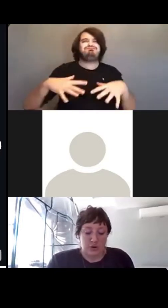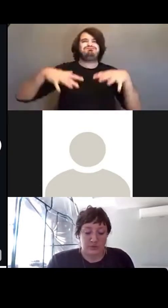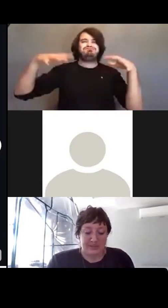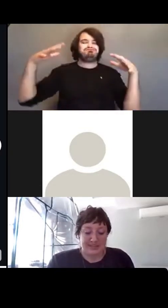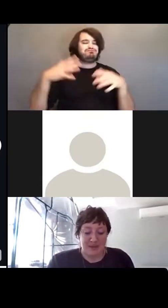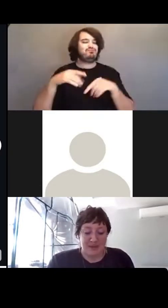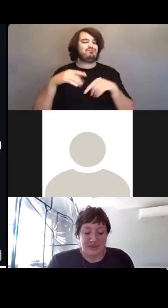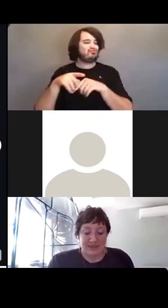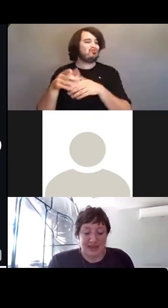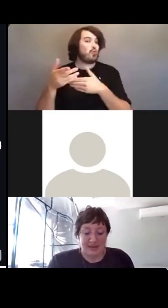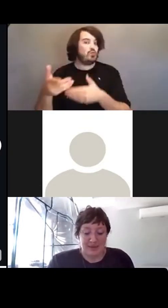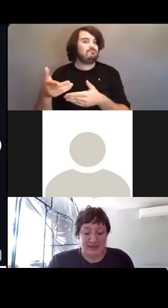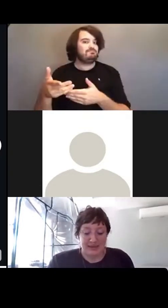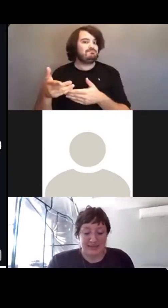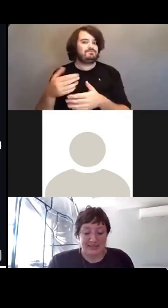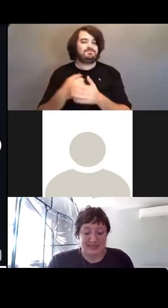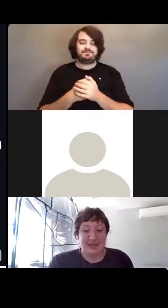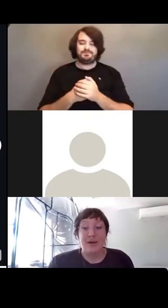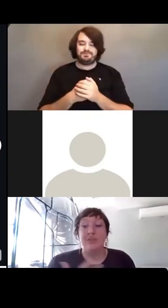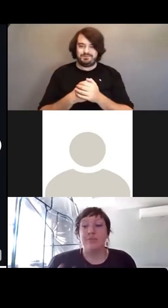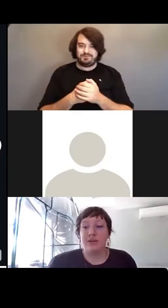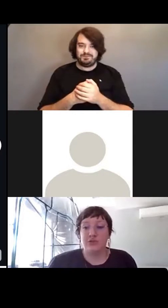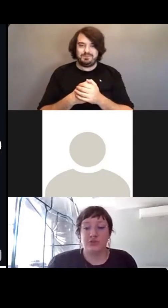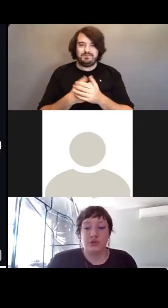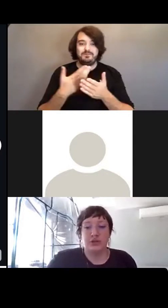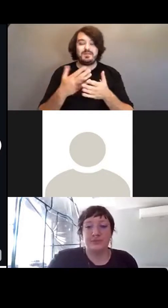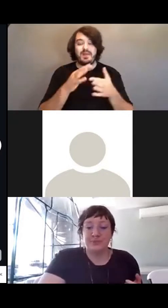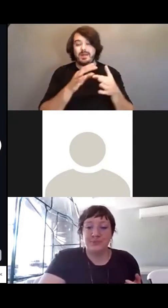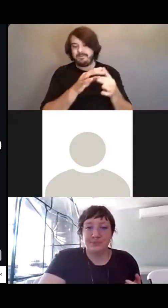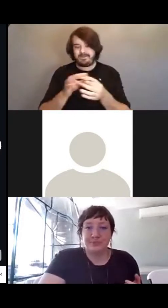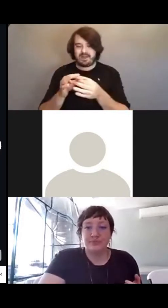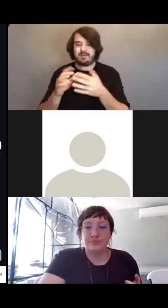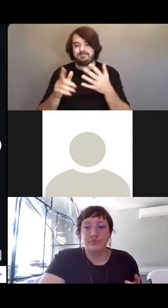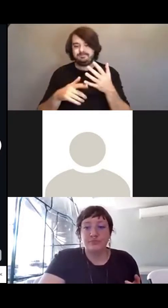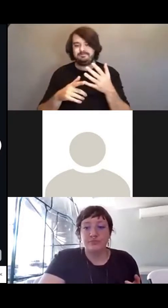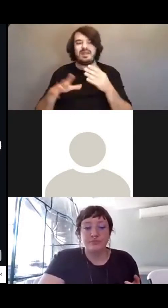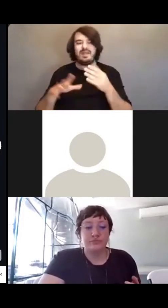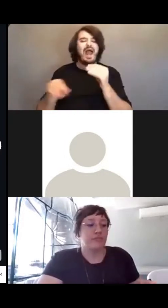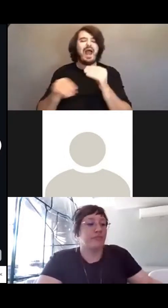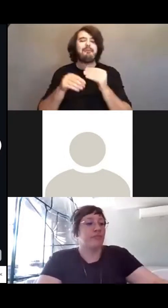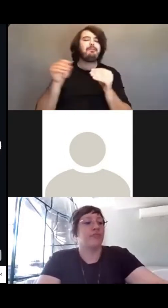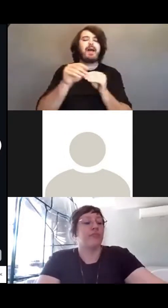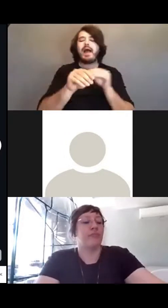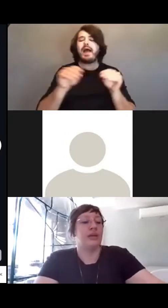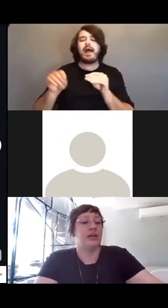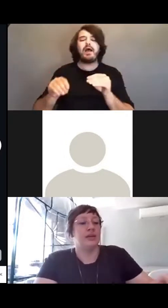Et donc, ça m'amène à parler des amendements du sol.